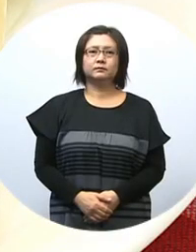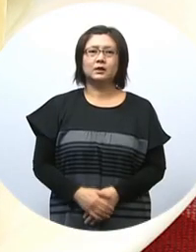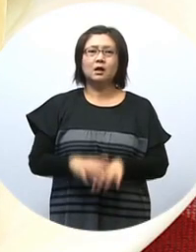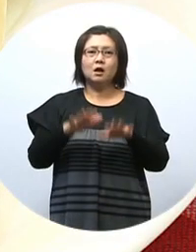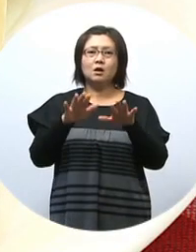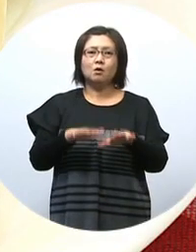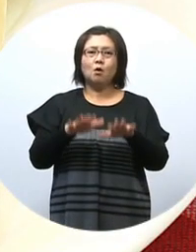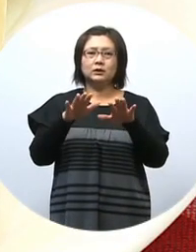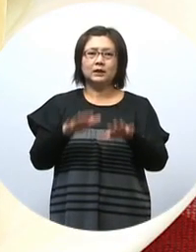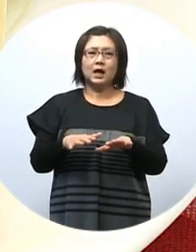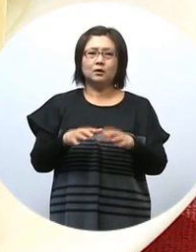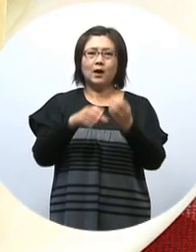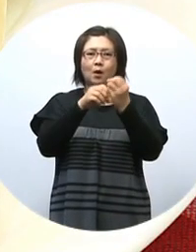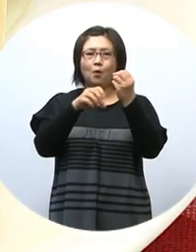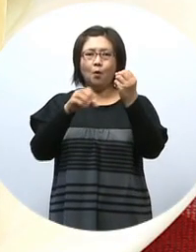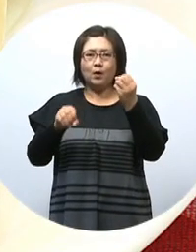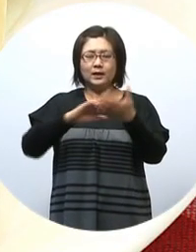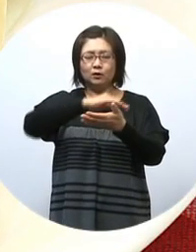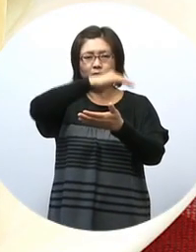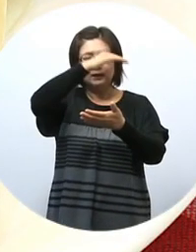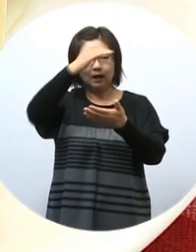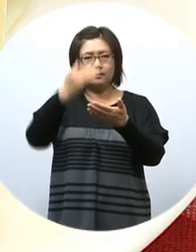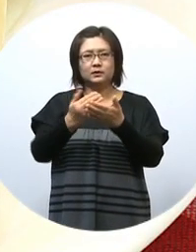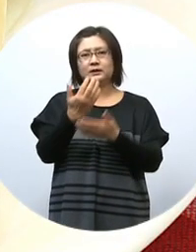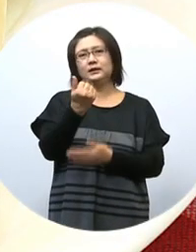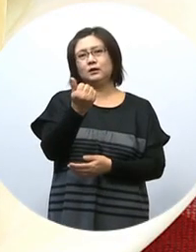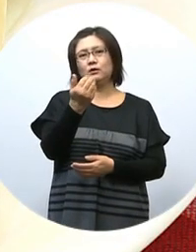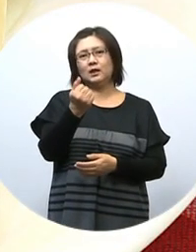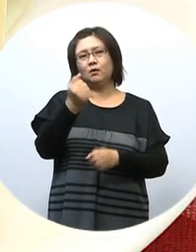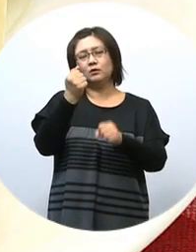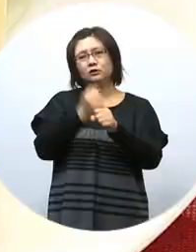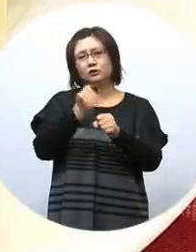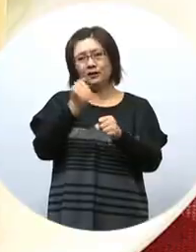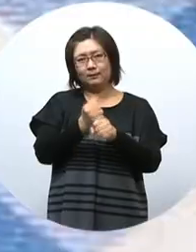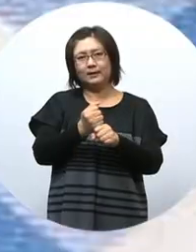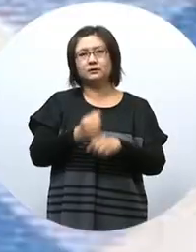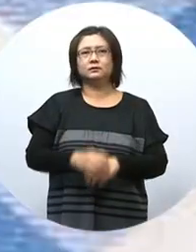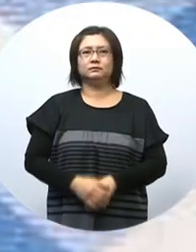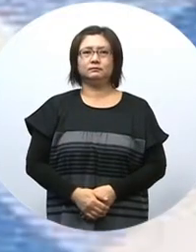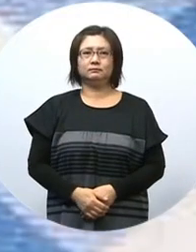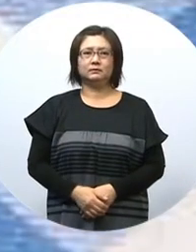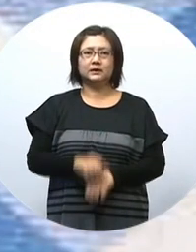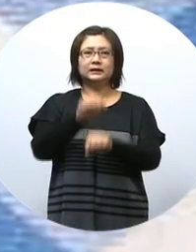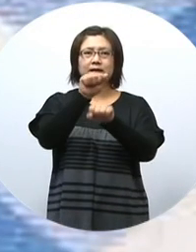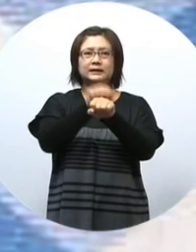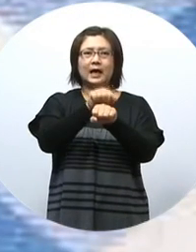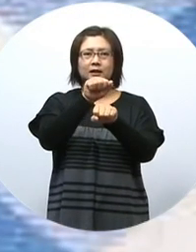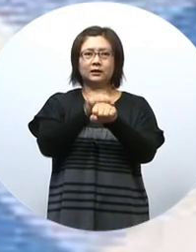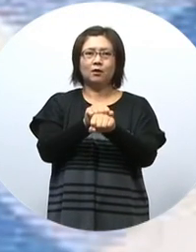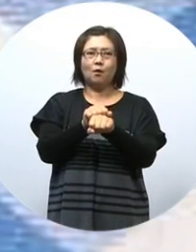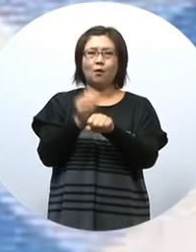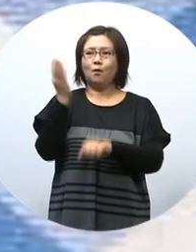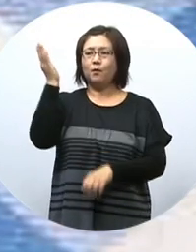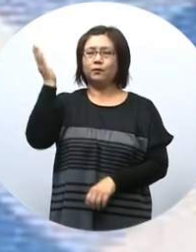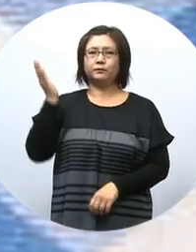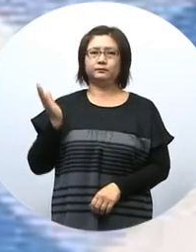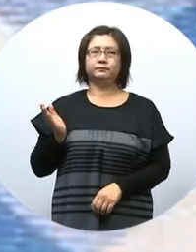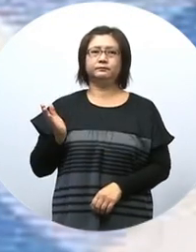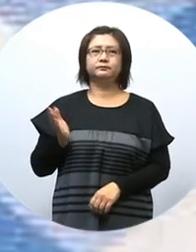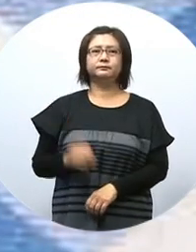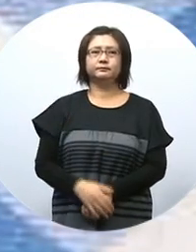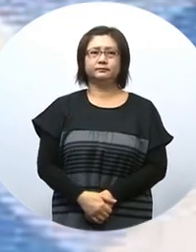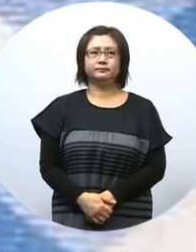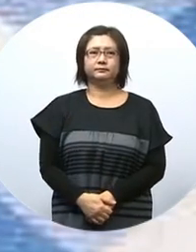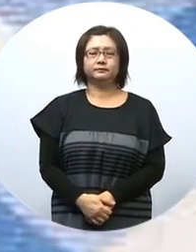今回はほうれん草たっぷりの餃子を作ります。材料4人分はご覧の通りとなります